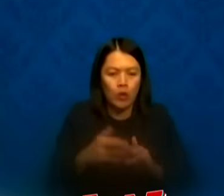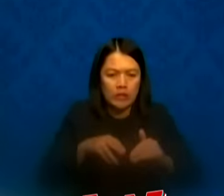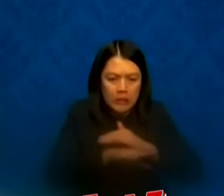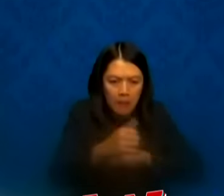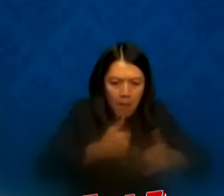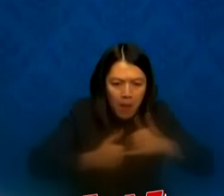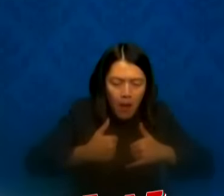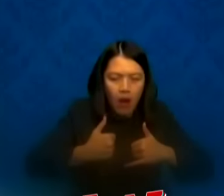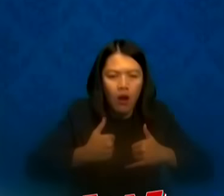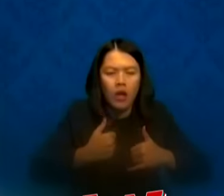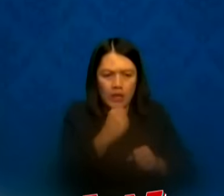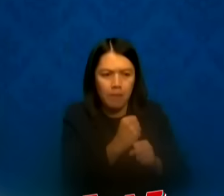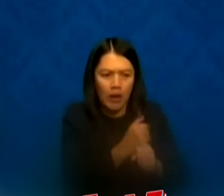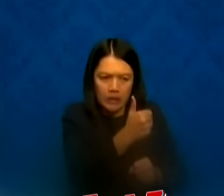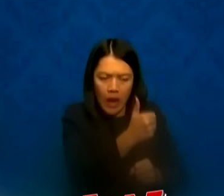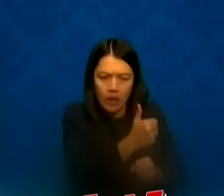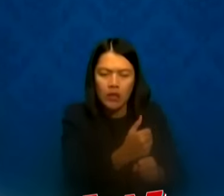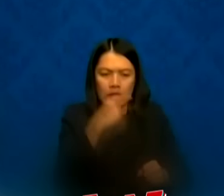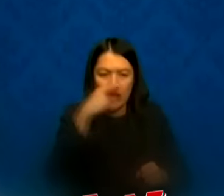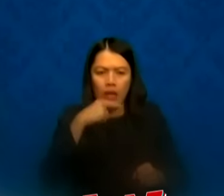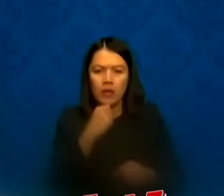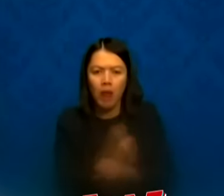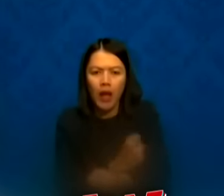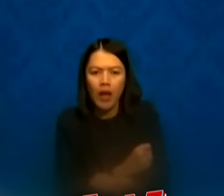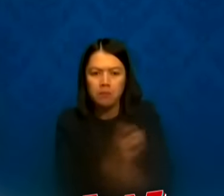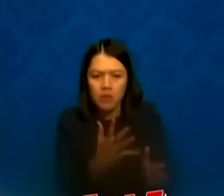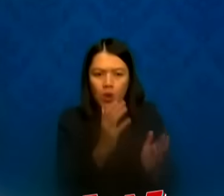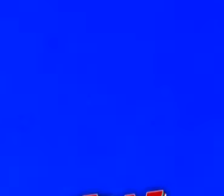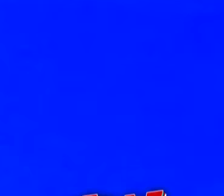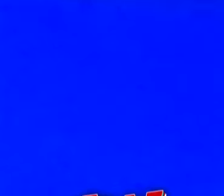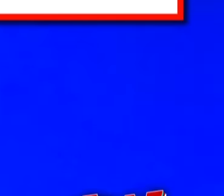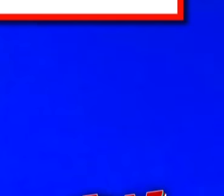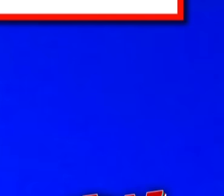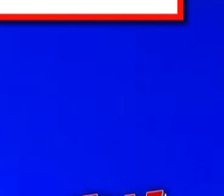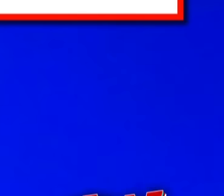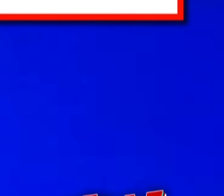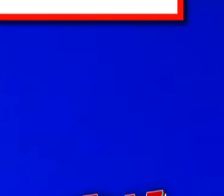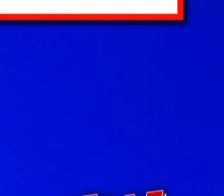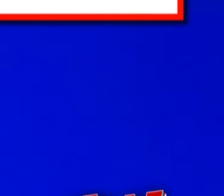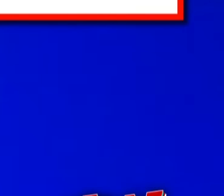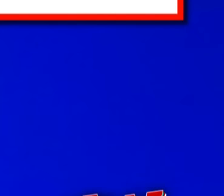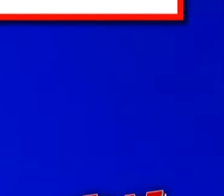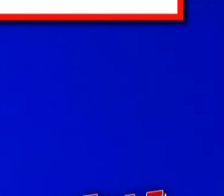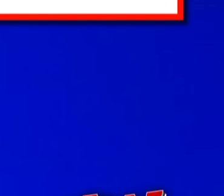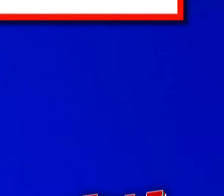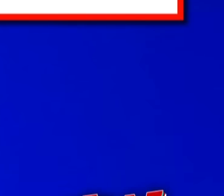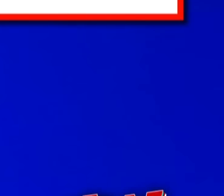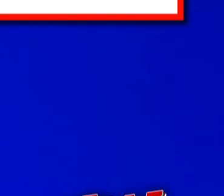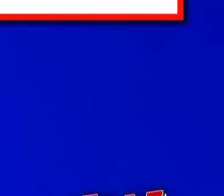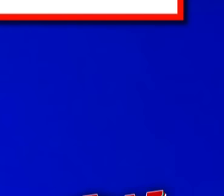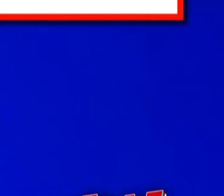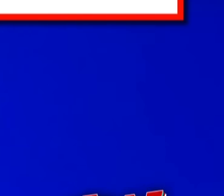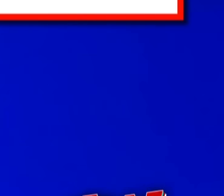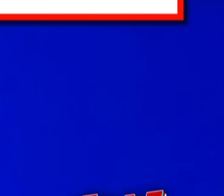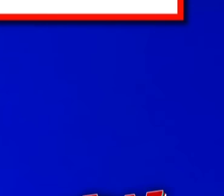ากไปหรือเปล่าบางก็บอกว่าขนาดสิทธิเท่าเทียมในไทยยังได้ไม่ทั่วถึงเลยบางก็บอกว่าถึงแม้จะหนีสงครามมาหรือไม่ก็มีต่